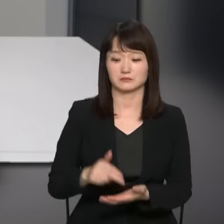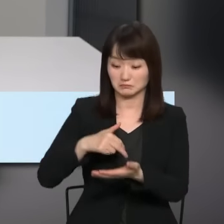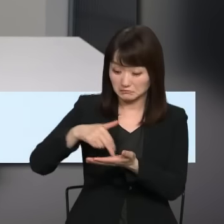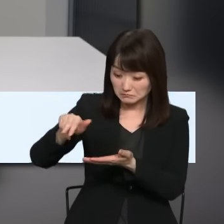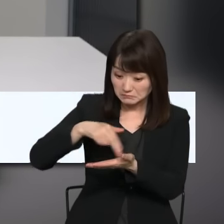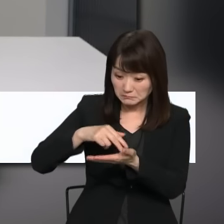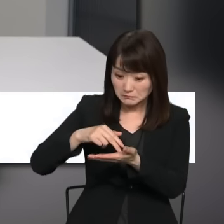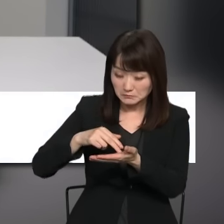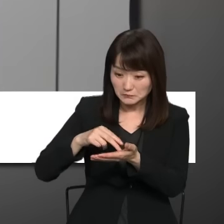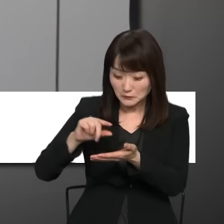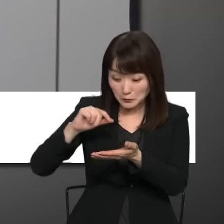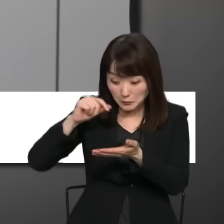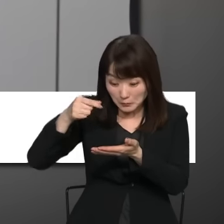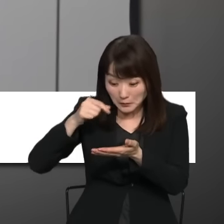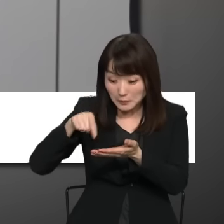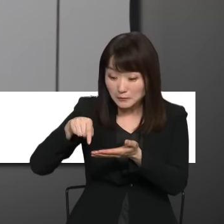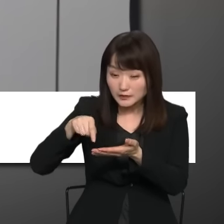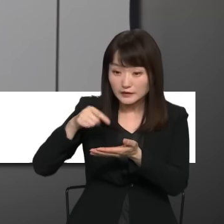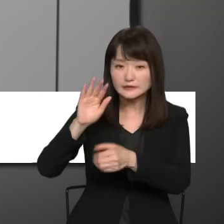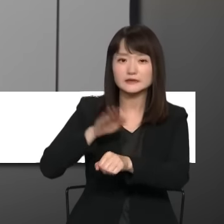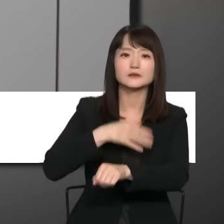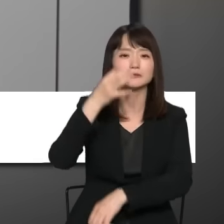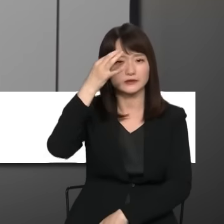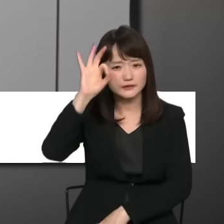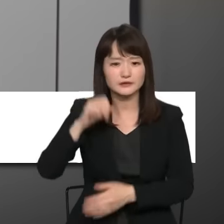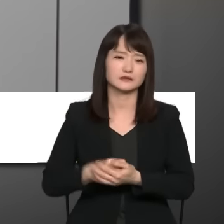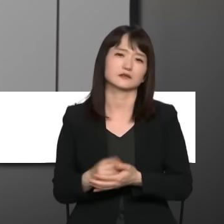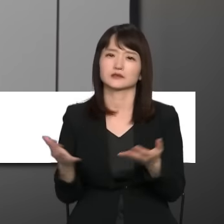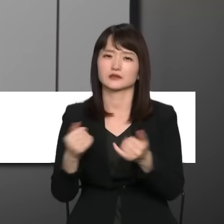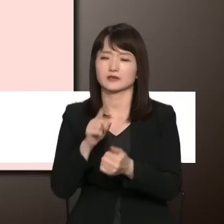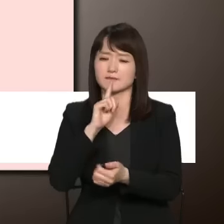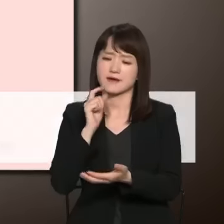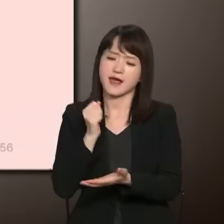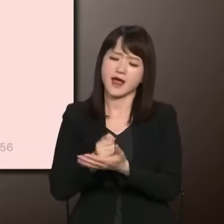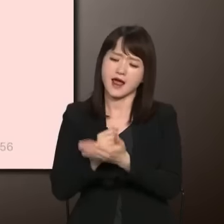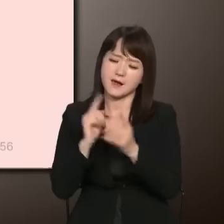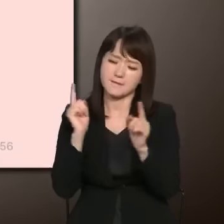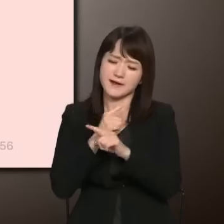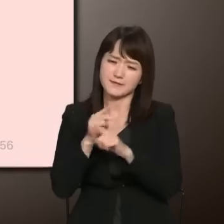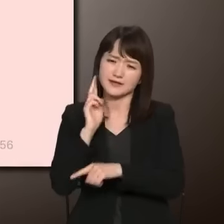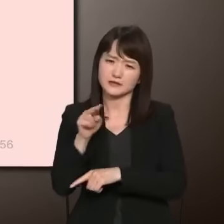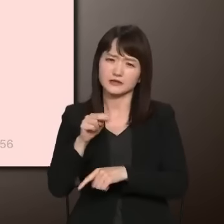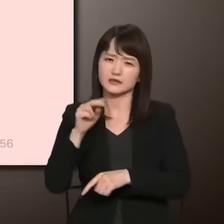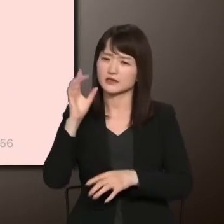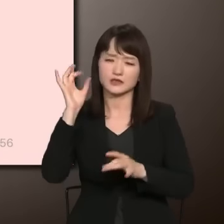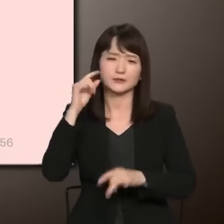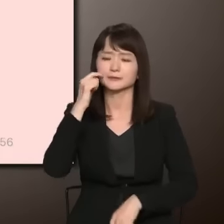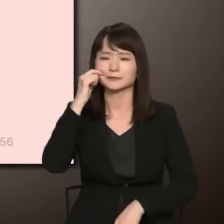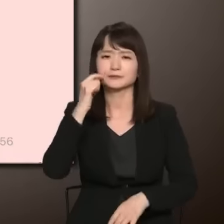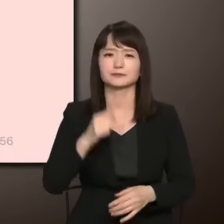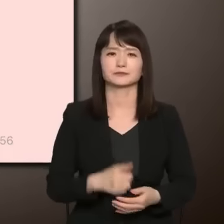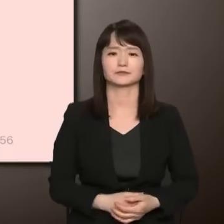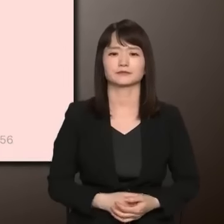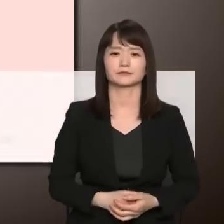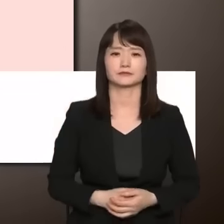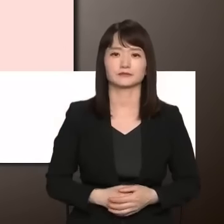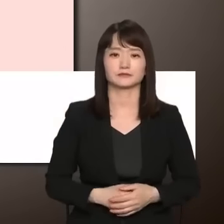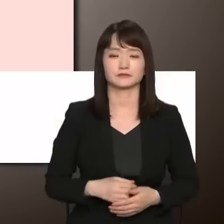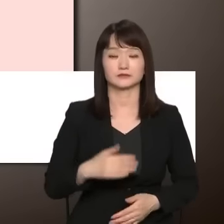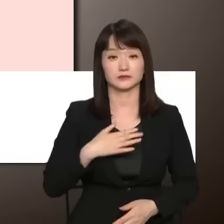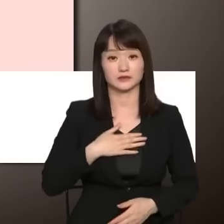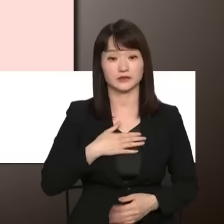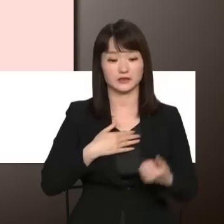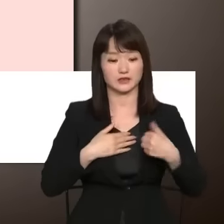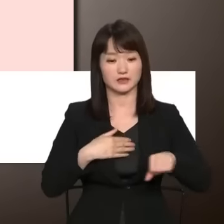열람에 관해선 잘못을 인정하지만 직원들의 험담이 지나쳐 그냥 넘어갈 수 없었다고 답했습니다. 뭐 저희 아들에 대한